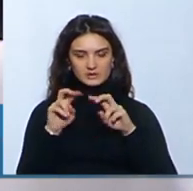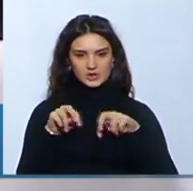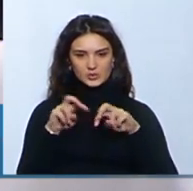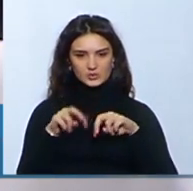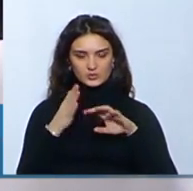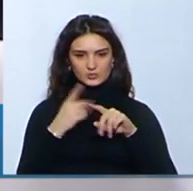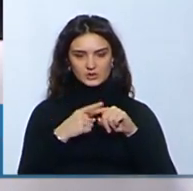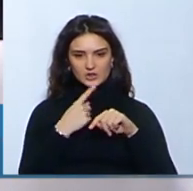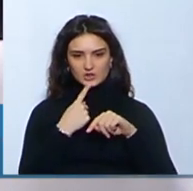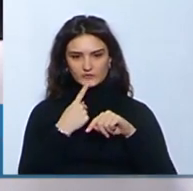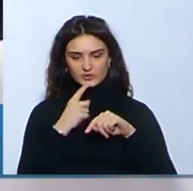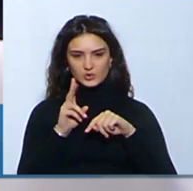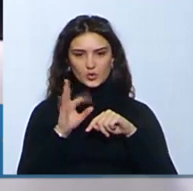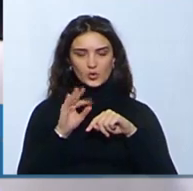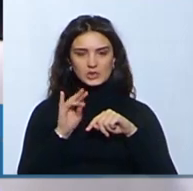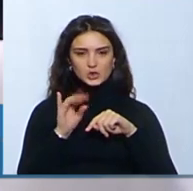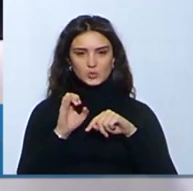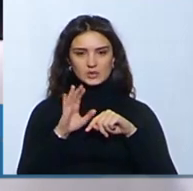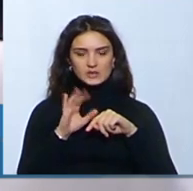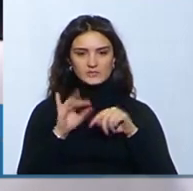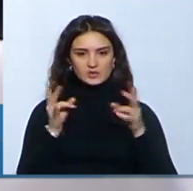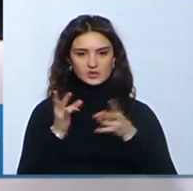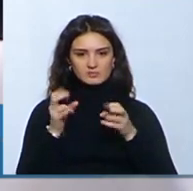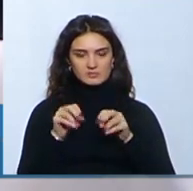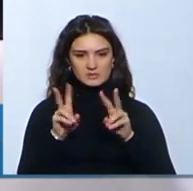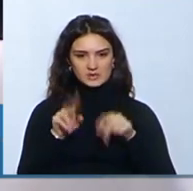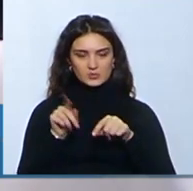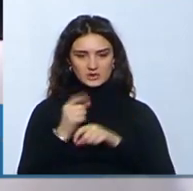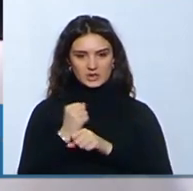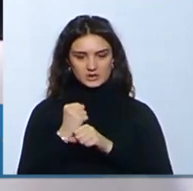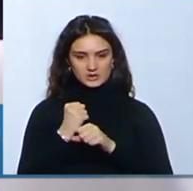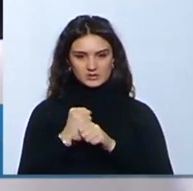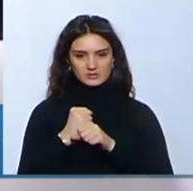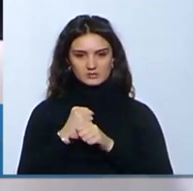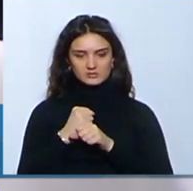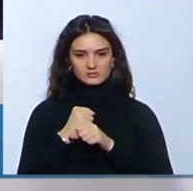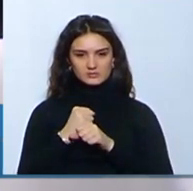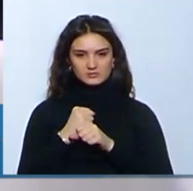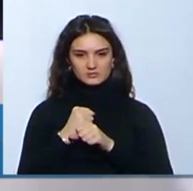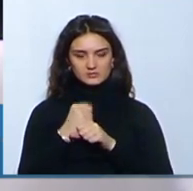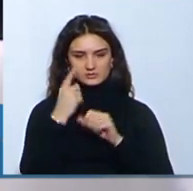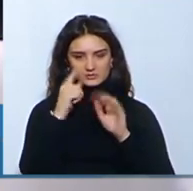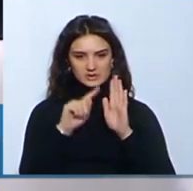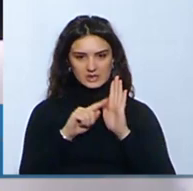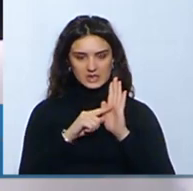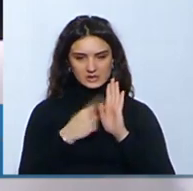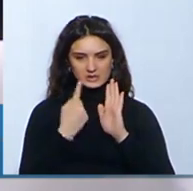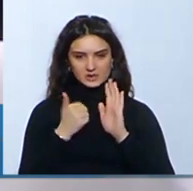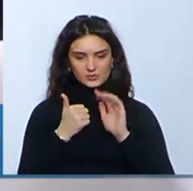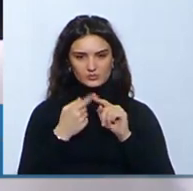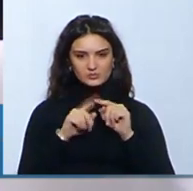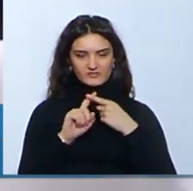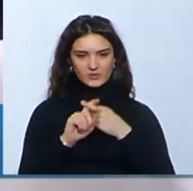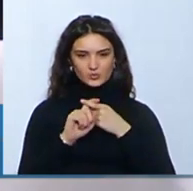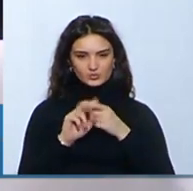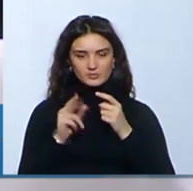დიაგნოსტიკა, თუ არის ეჭვი უკვე კონიუნქტივიტზე, უმჯობია სპეციფიურად გაკეთდეს უკვე ნაცხის ანალიზი, როგორც